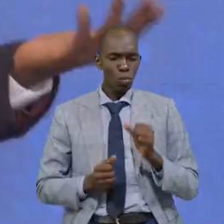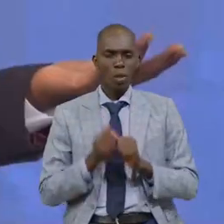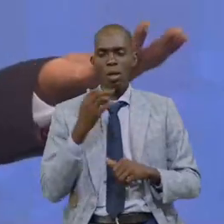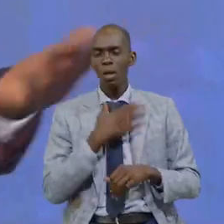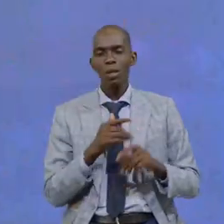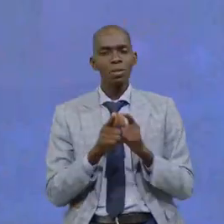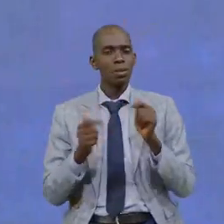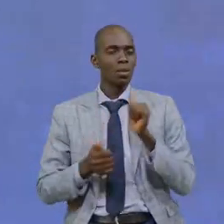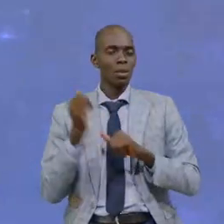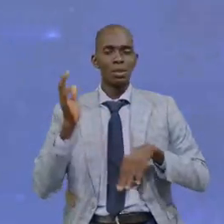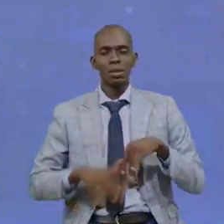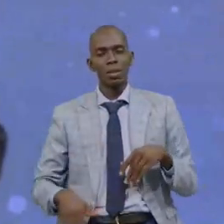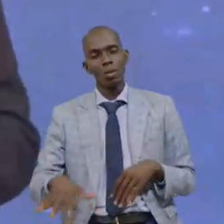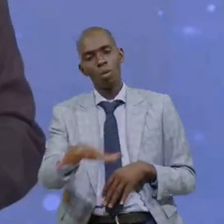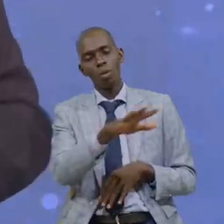grand que cela.